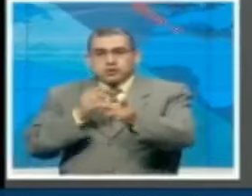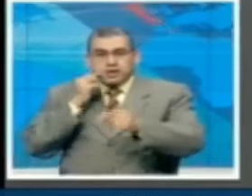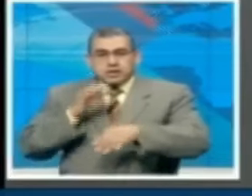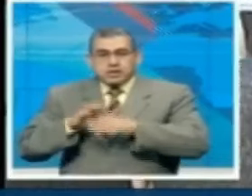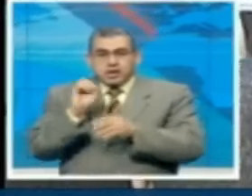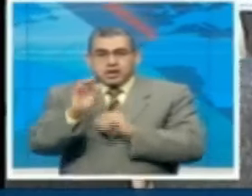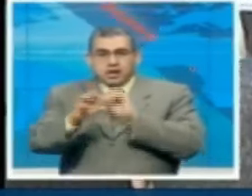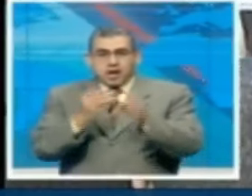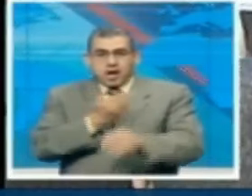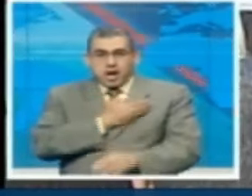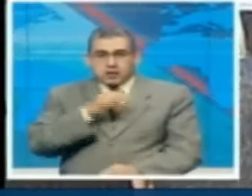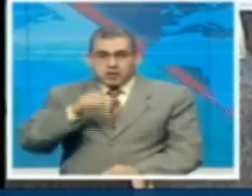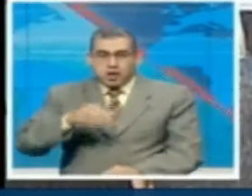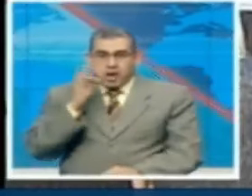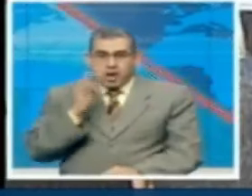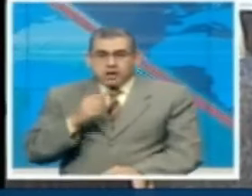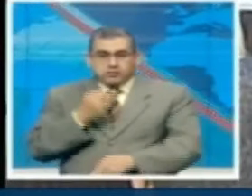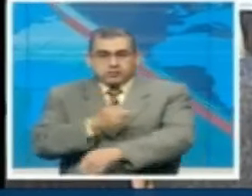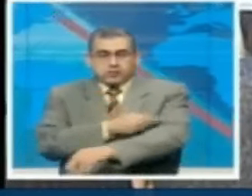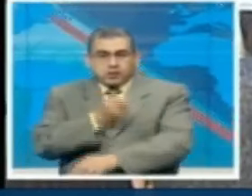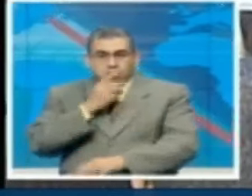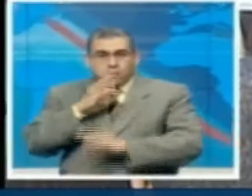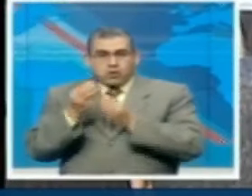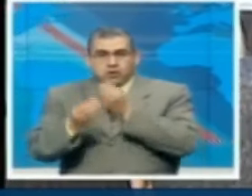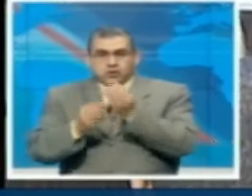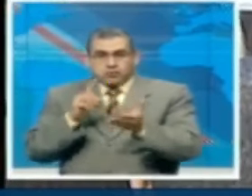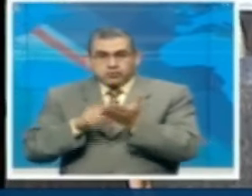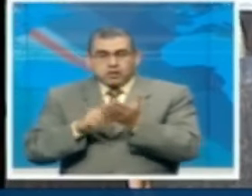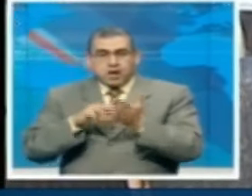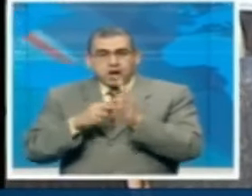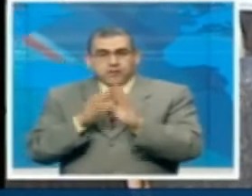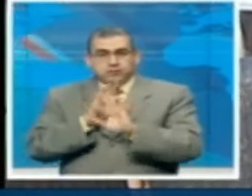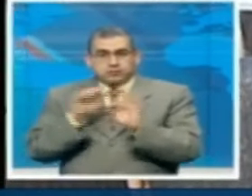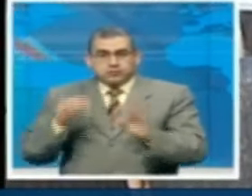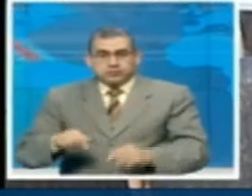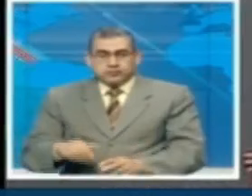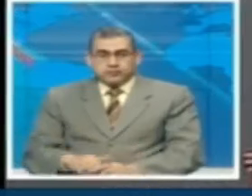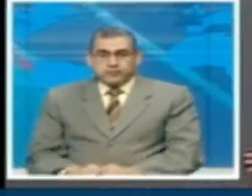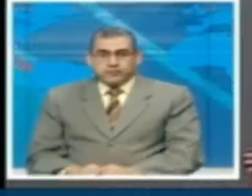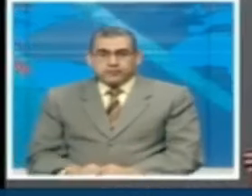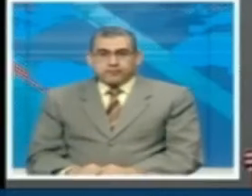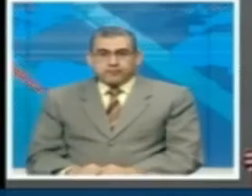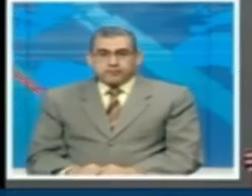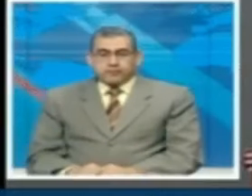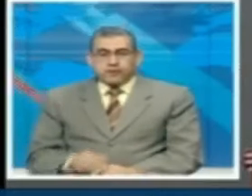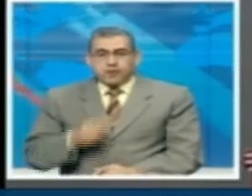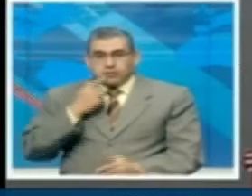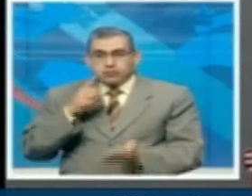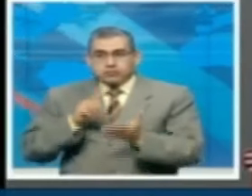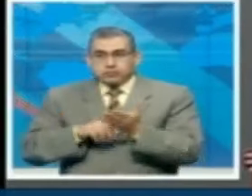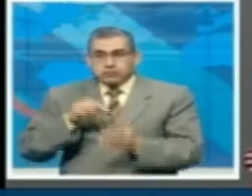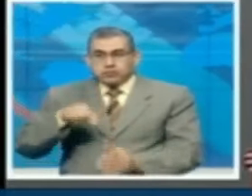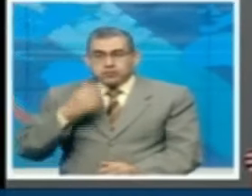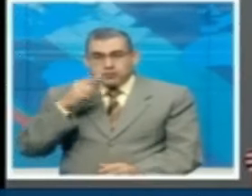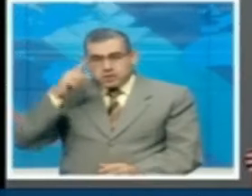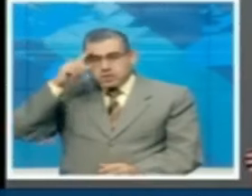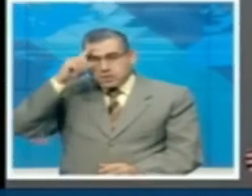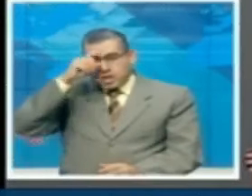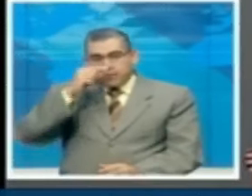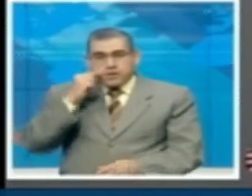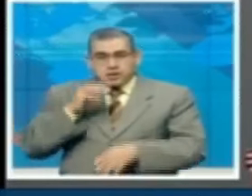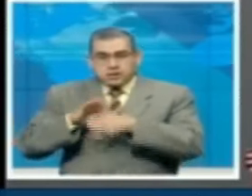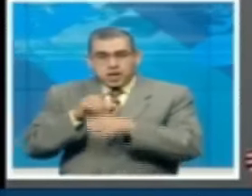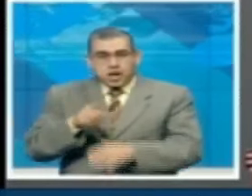الإنسانية والإغاثية العاجلة لسكان القطاع. تأكيد أنه المعاناة الإنسانية